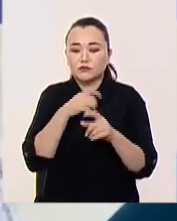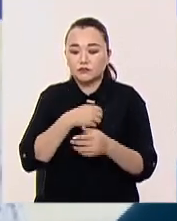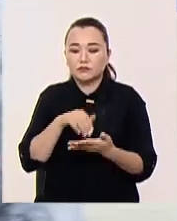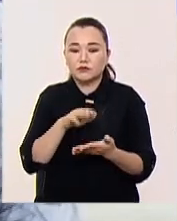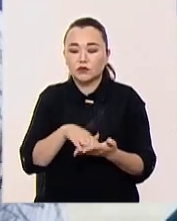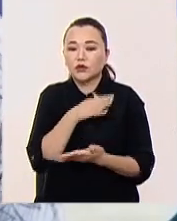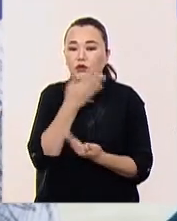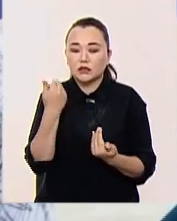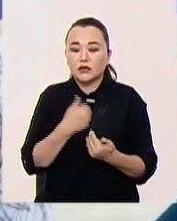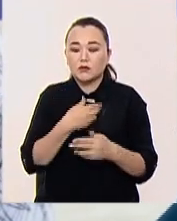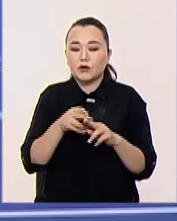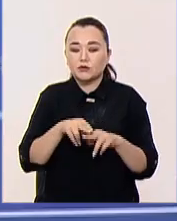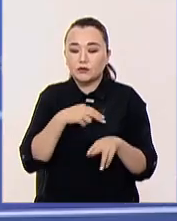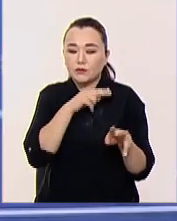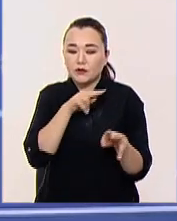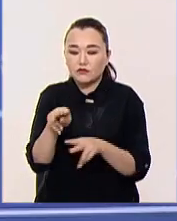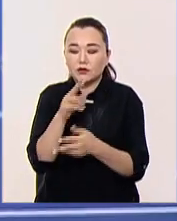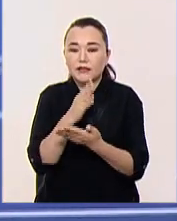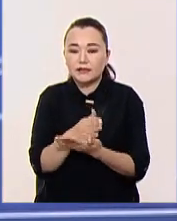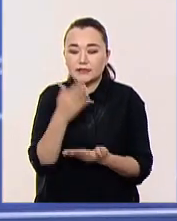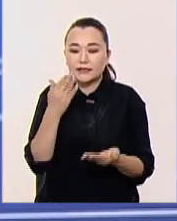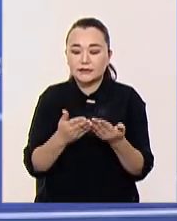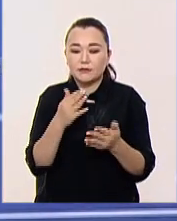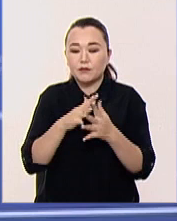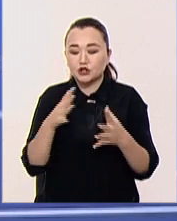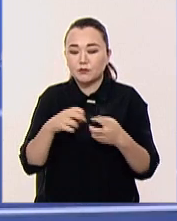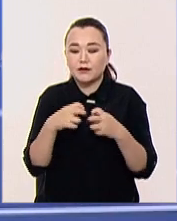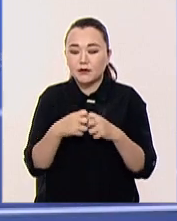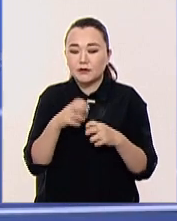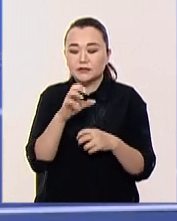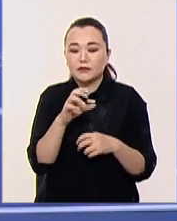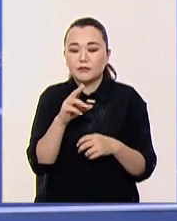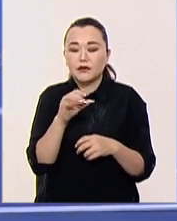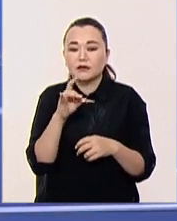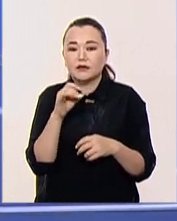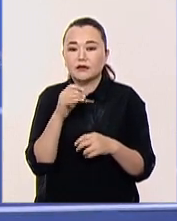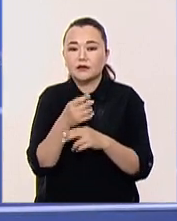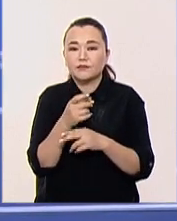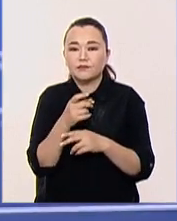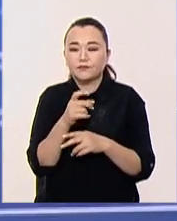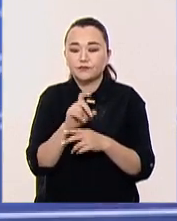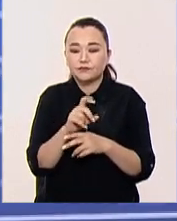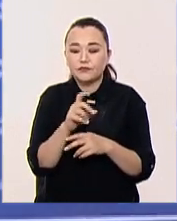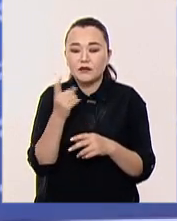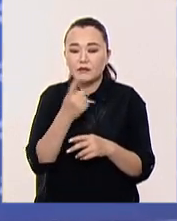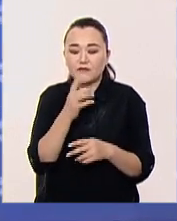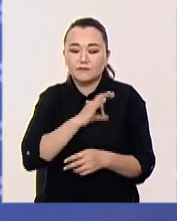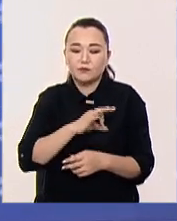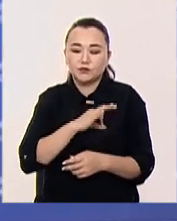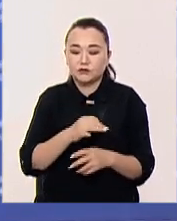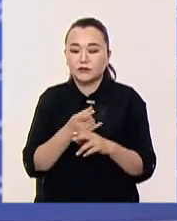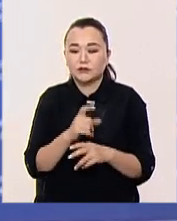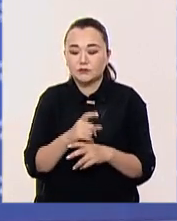фиксируем. Я потому что провожу мониторинг. Есть небольшие проблемы с непродовольственными товарами, главным образом с товарами первого потребления, поэтому